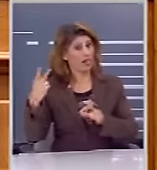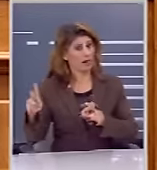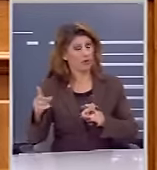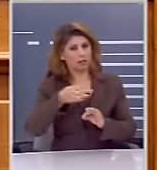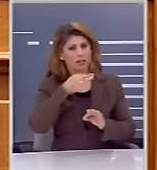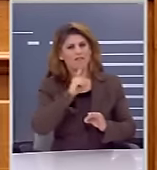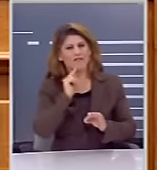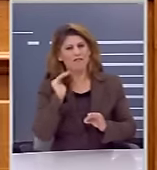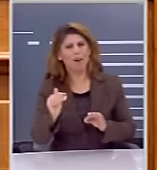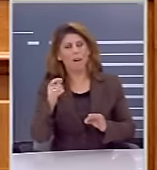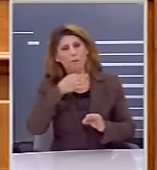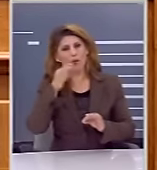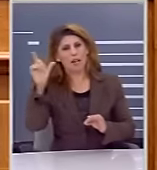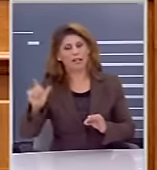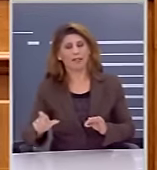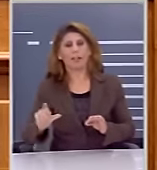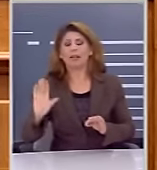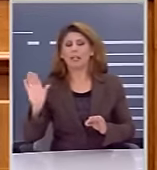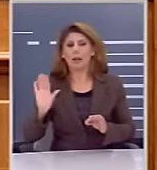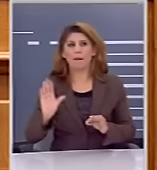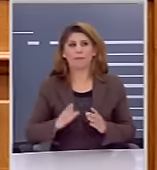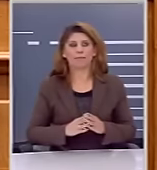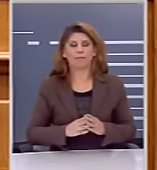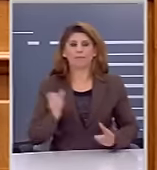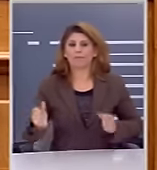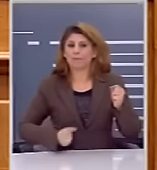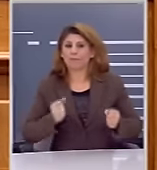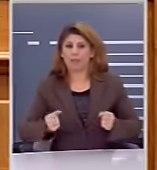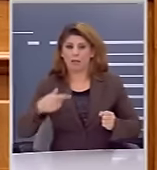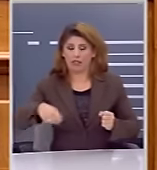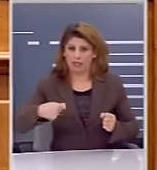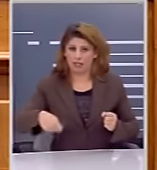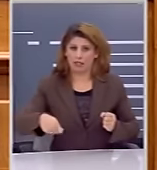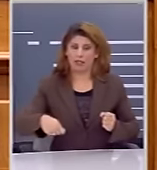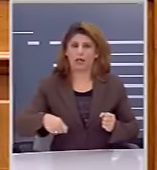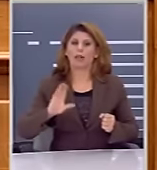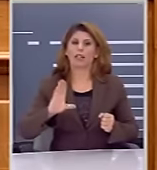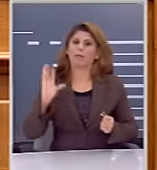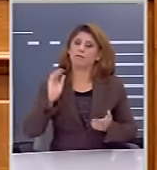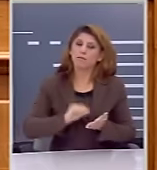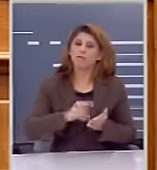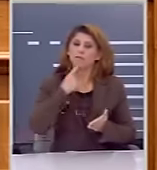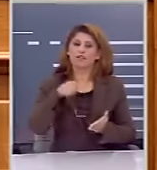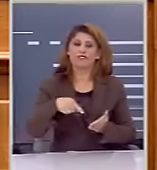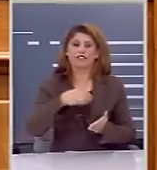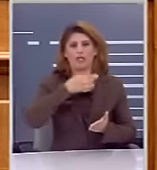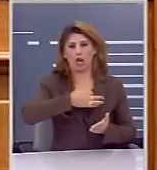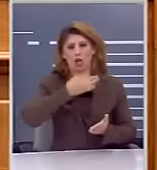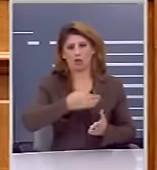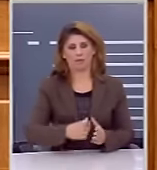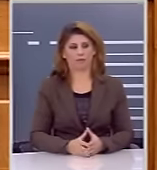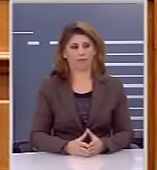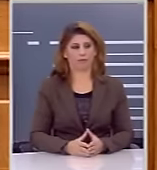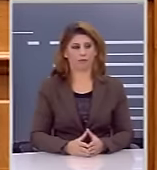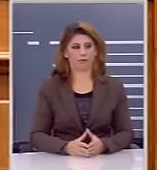αναφέρουν τα ίδια που λένε οι ίδιοι, να μην φεύγουν τρέχοντας από τα δικαστήρια και να μην επαναλαμβάνουν τέτοιου είδους δηλώσεις.